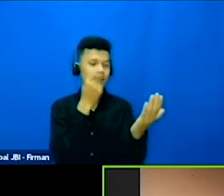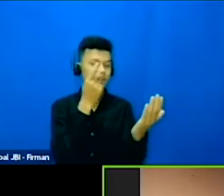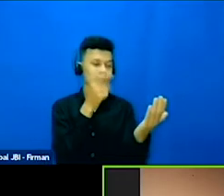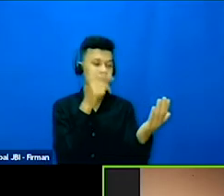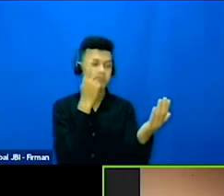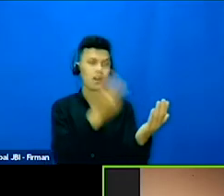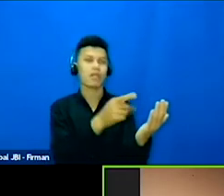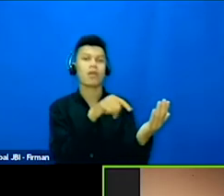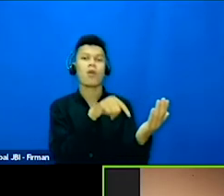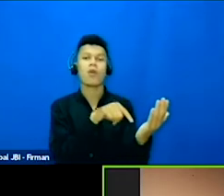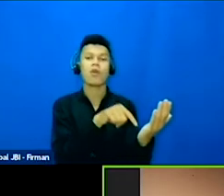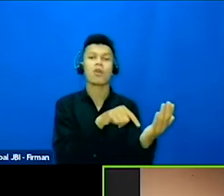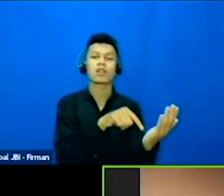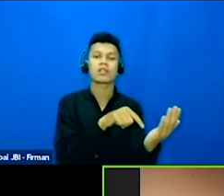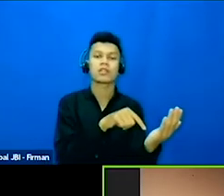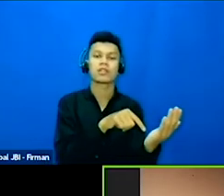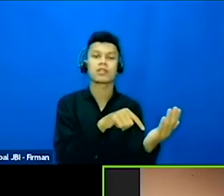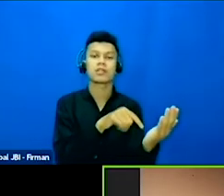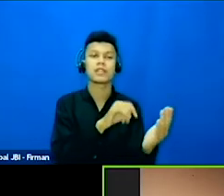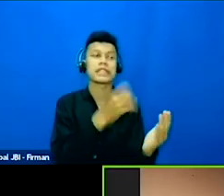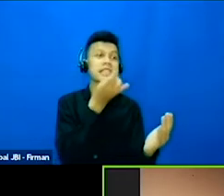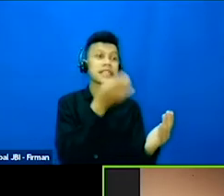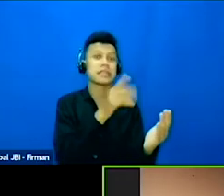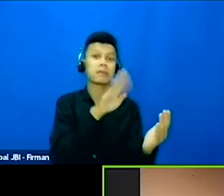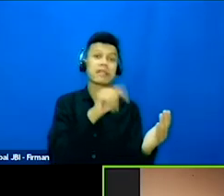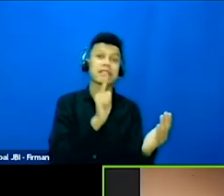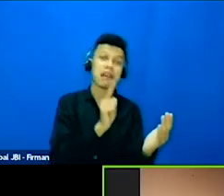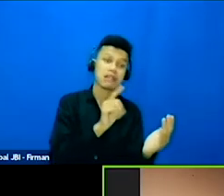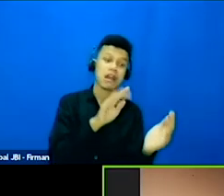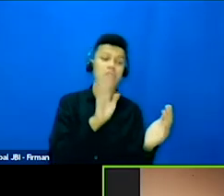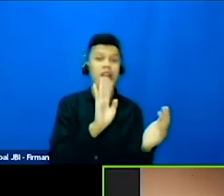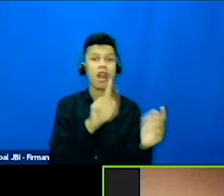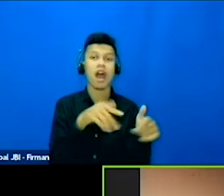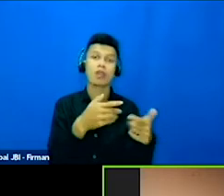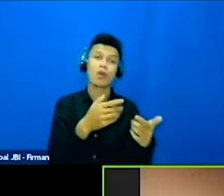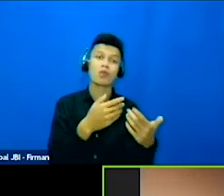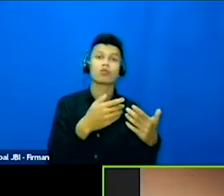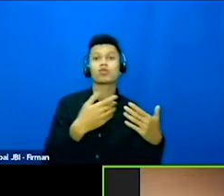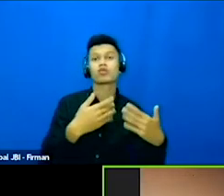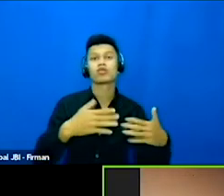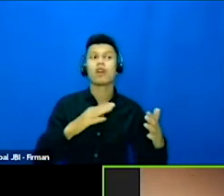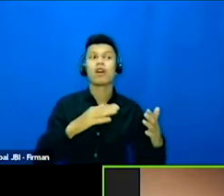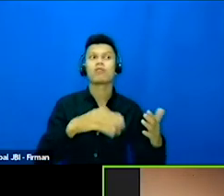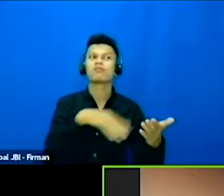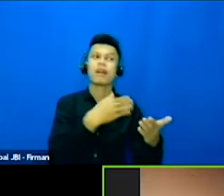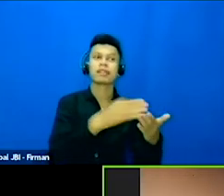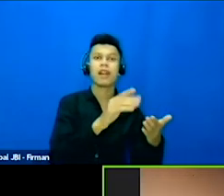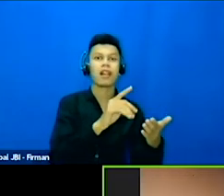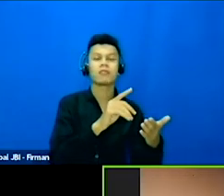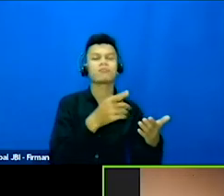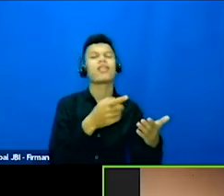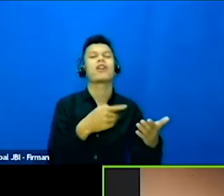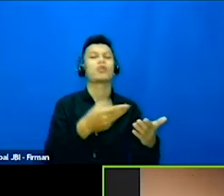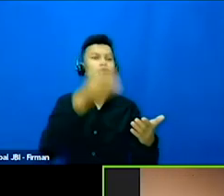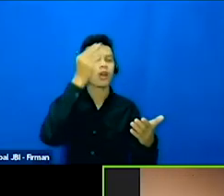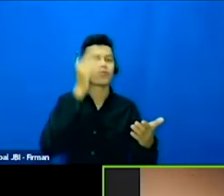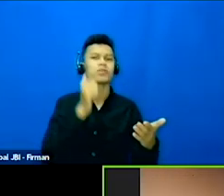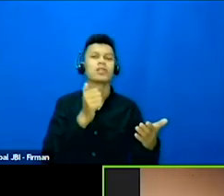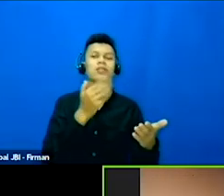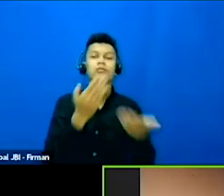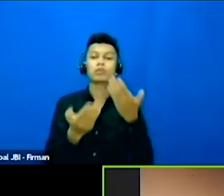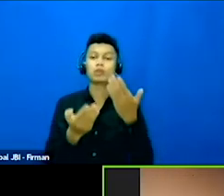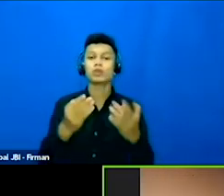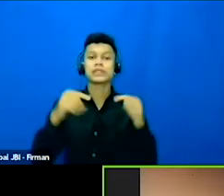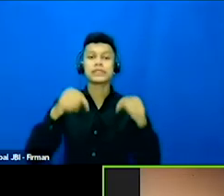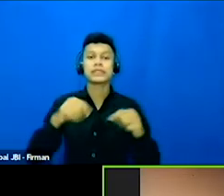seijin nya masih masih ada atau enggak atau sudah expired itu kita bisa tahu begitu mungkin ini juga